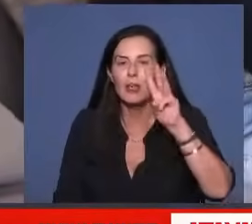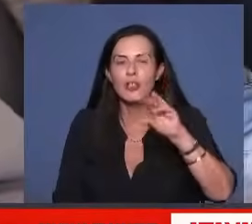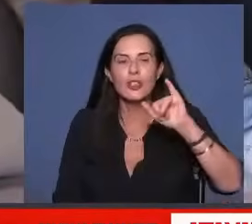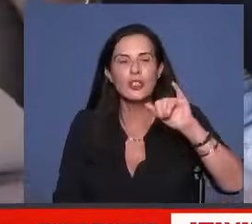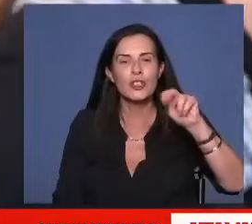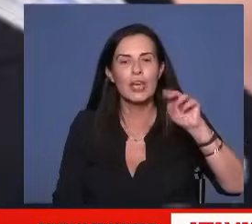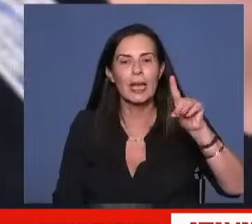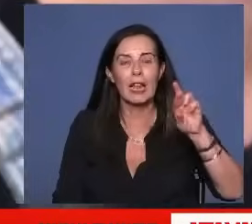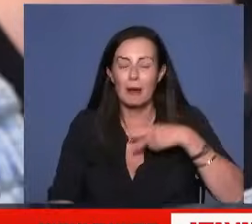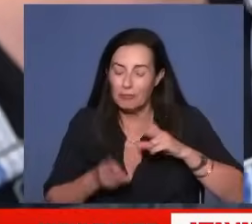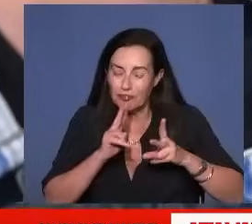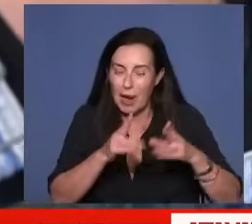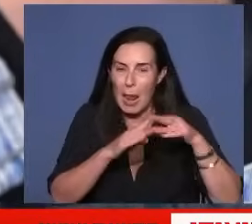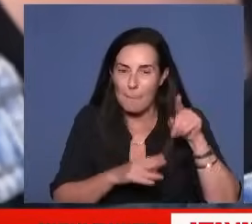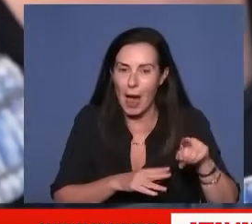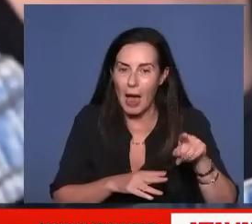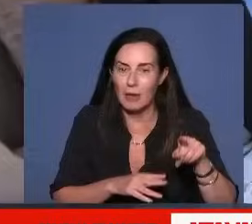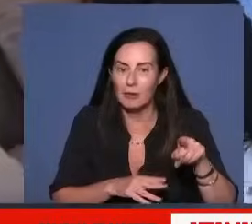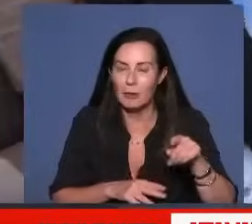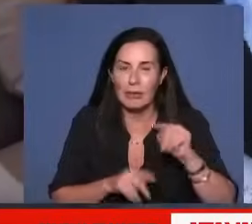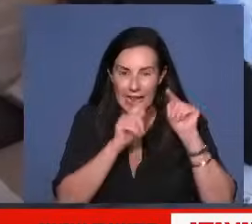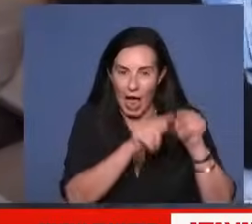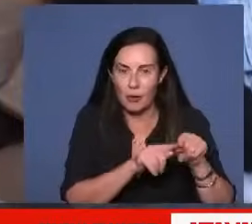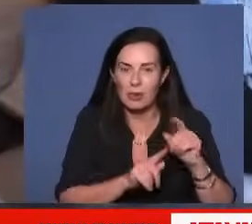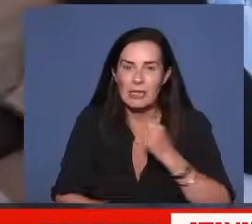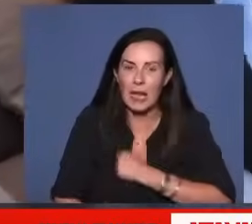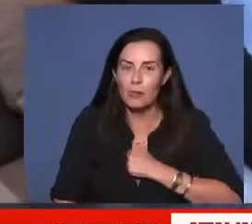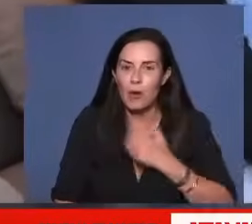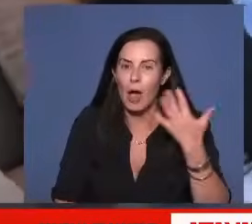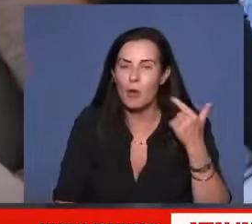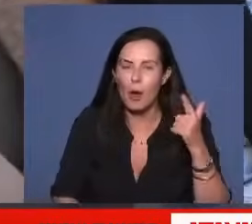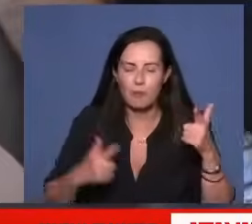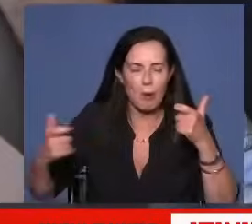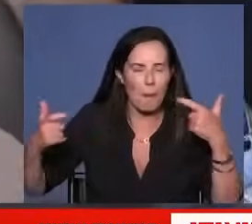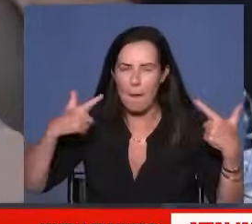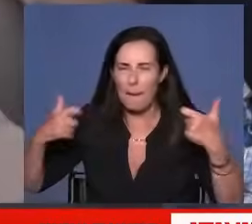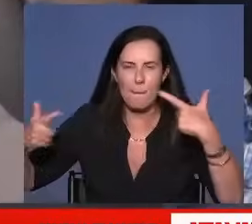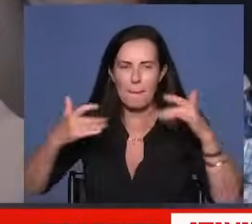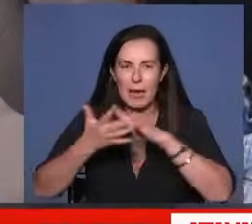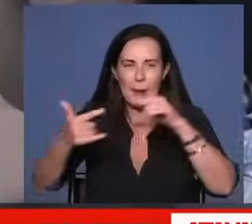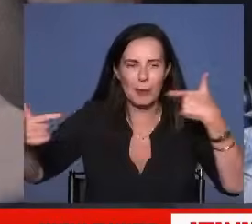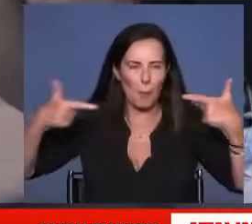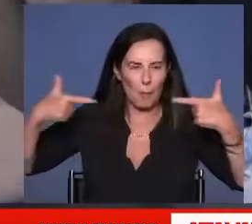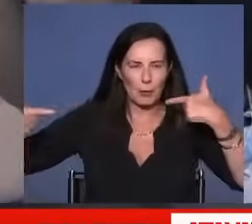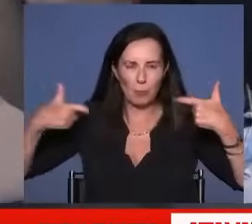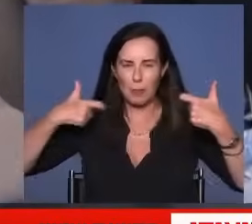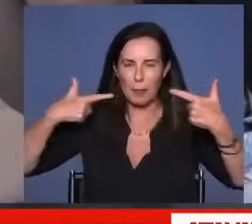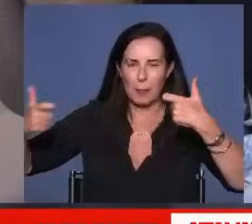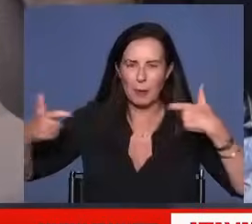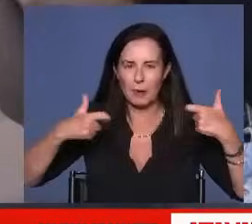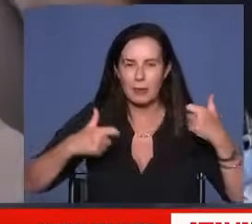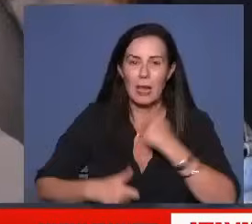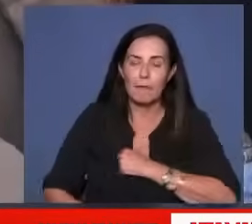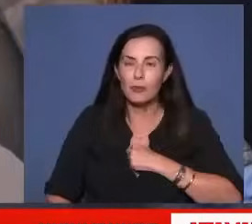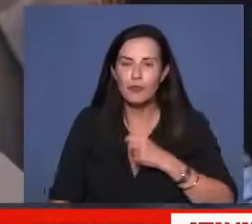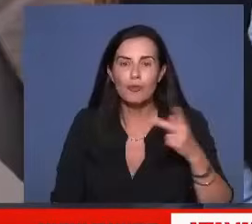מהר, מהר אנחנו באים. עמיחי וידידיה הגיעו. אבל לצערנו הרב, היה שם כמה יריות מכל מיני כיוונים,